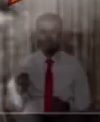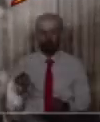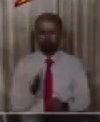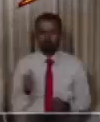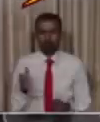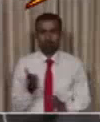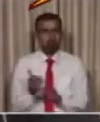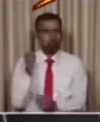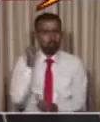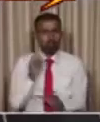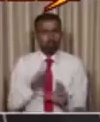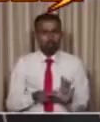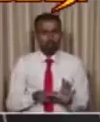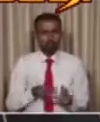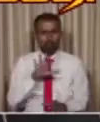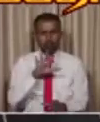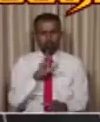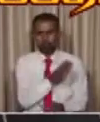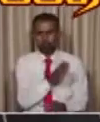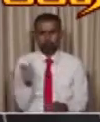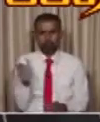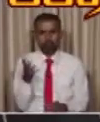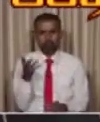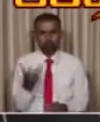මේ පසුගිය වසර හතරක පහක කාලය ඇතුළත ඇතිවෙච්ච